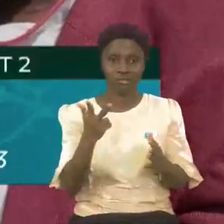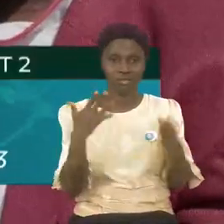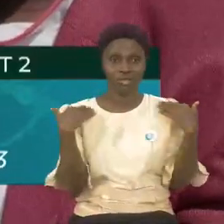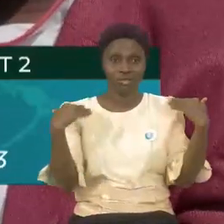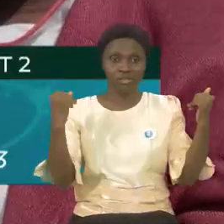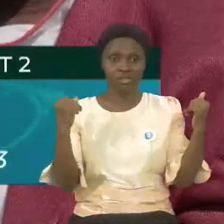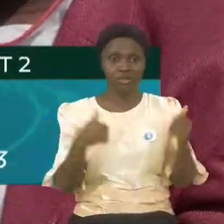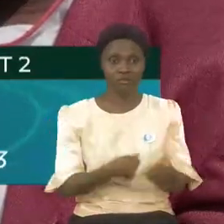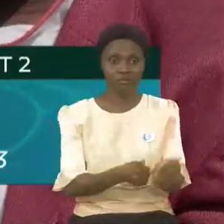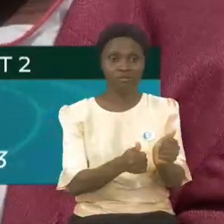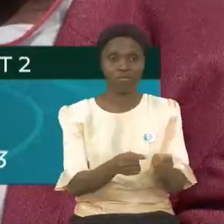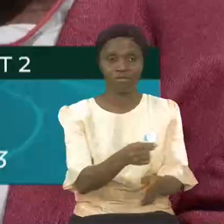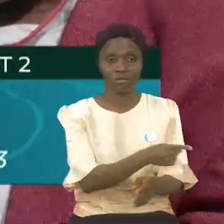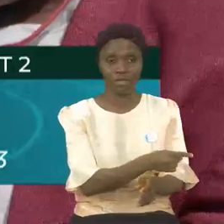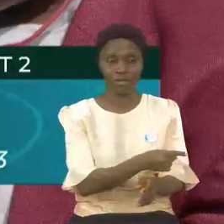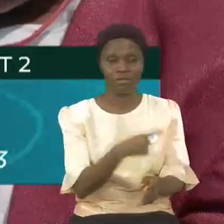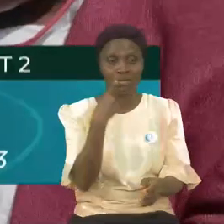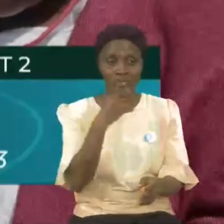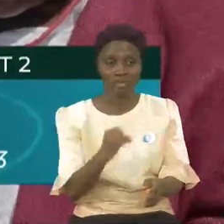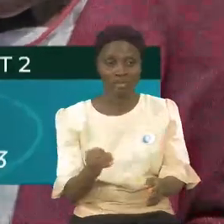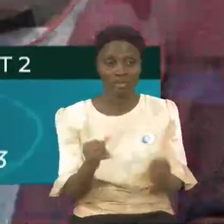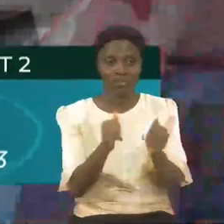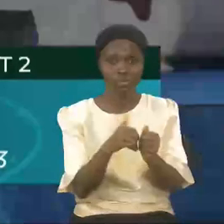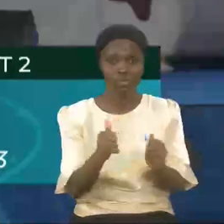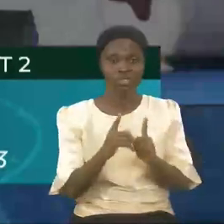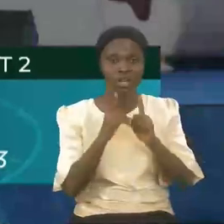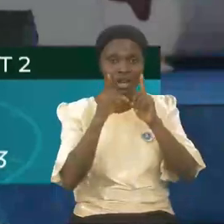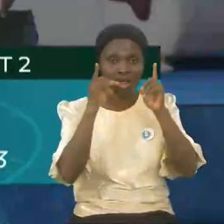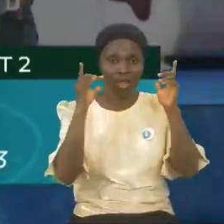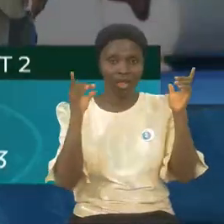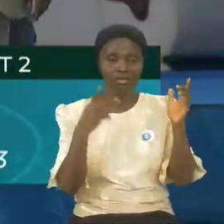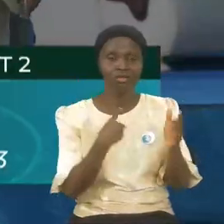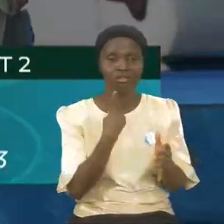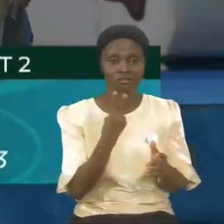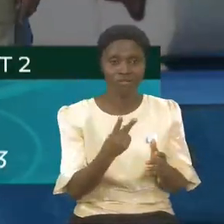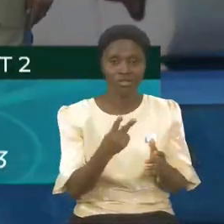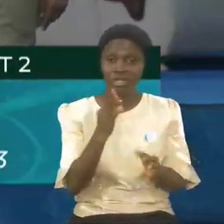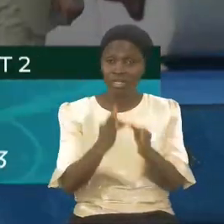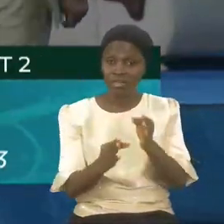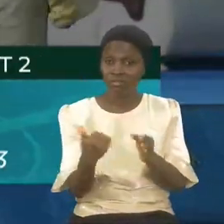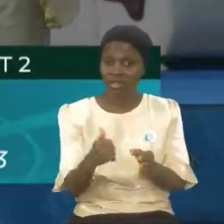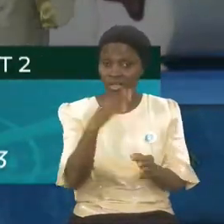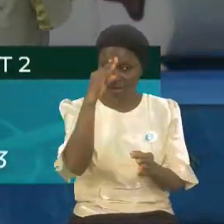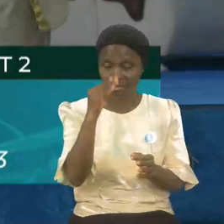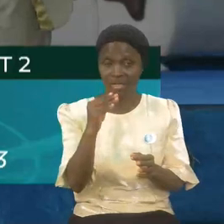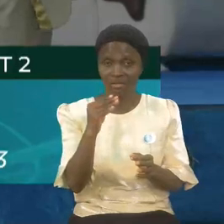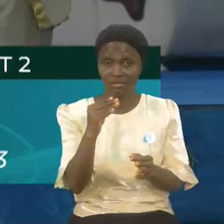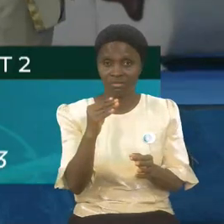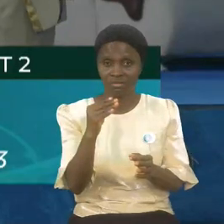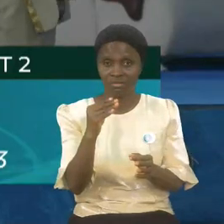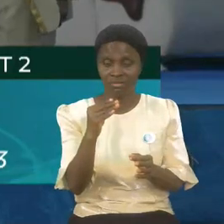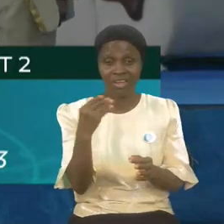apocalypse apocalypse apocalypse 14 apocalypse 14